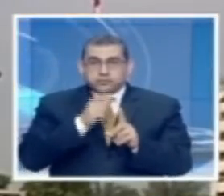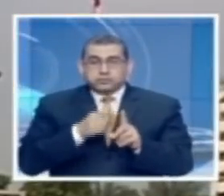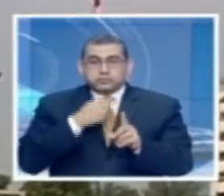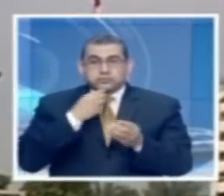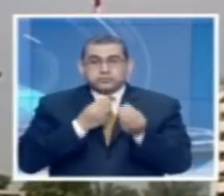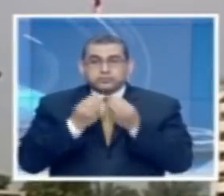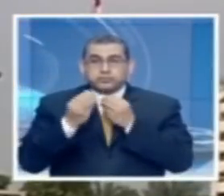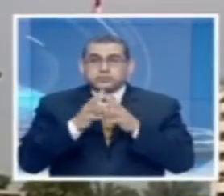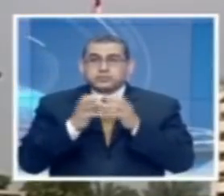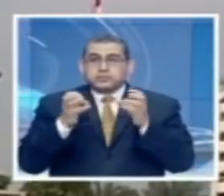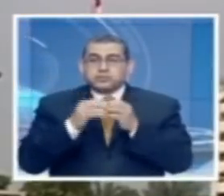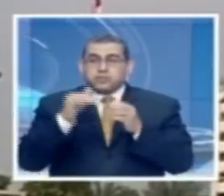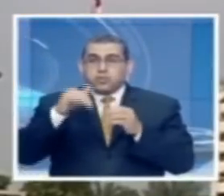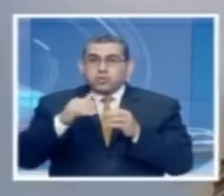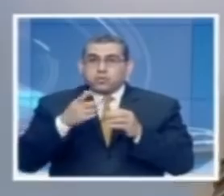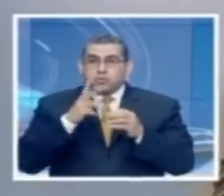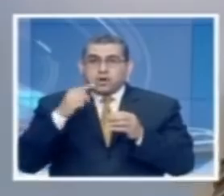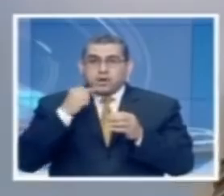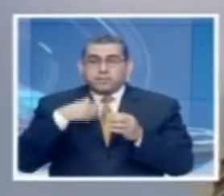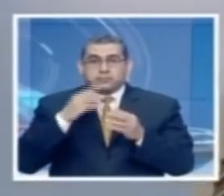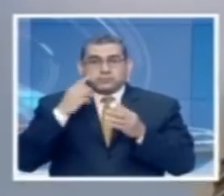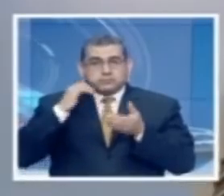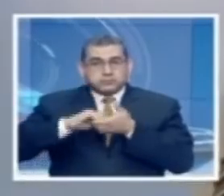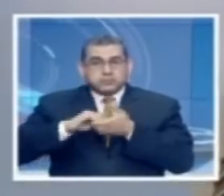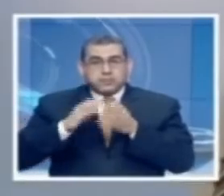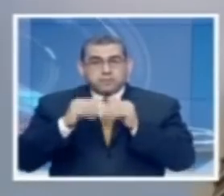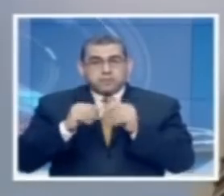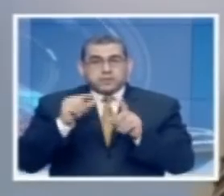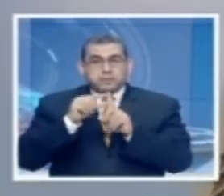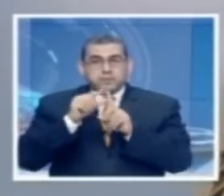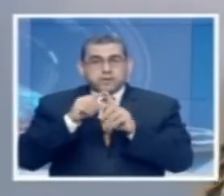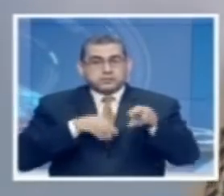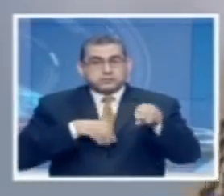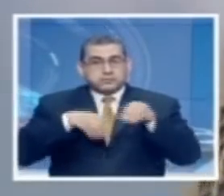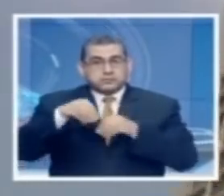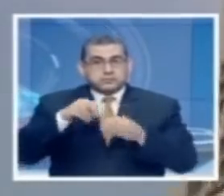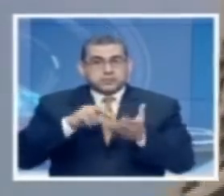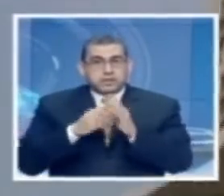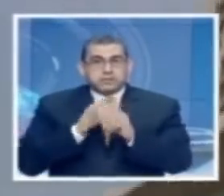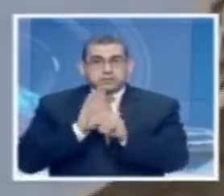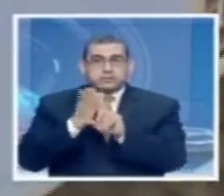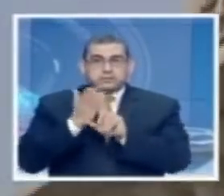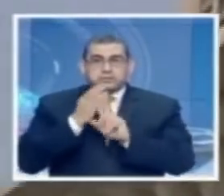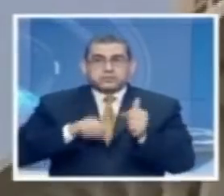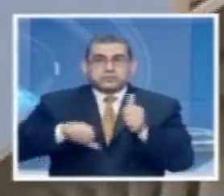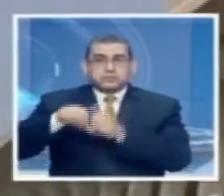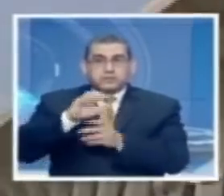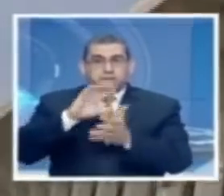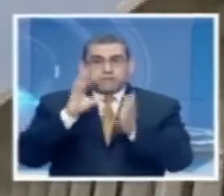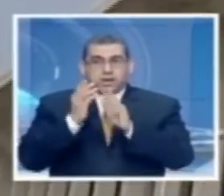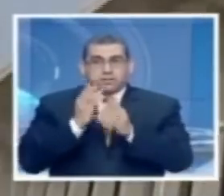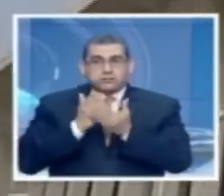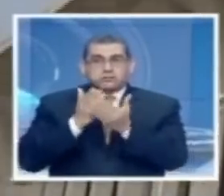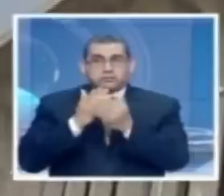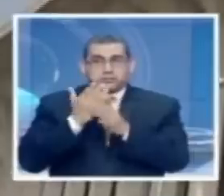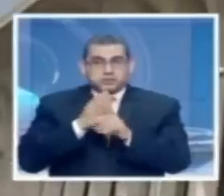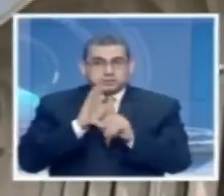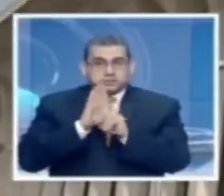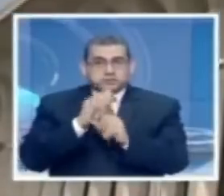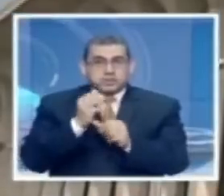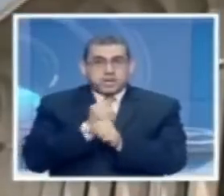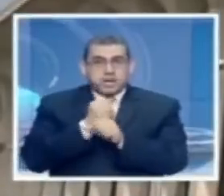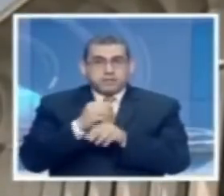وتناول الاتصال الهاتفي سبل التنسيق ما بين مصر وباكستان في المحافل الدولية والإقليمية لدعم